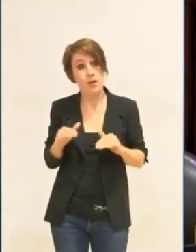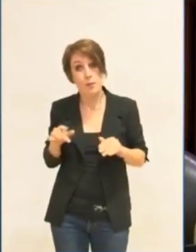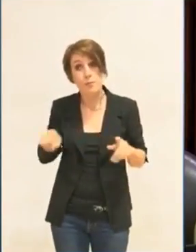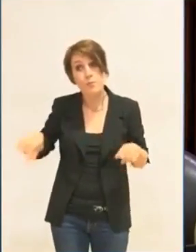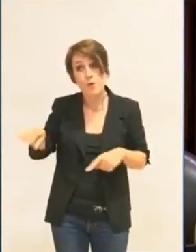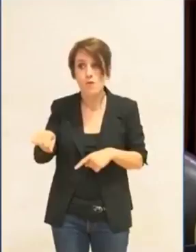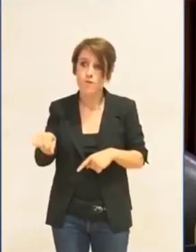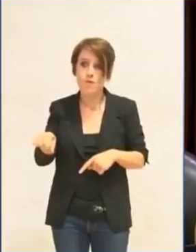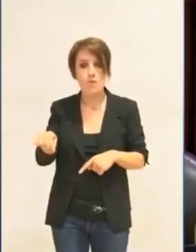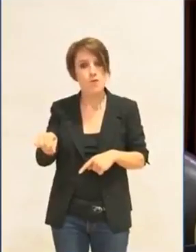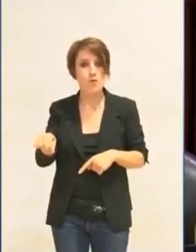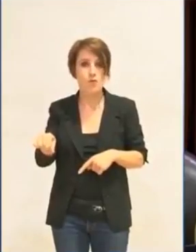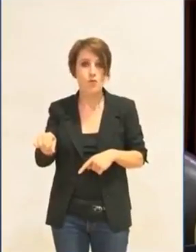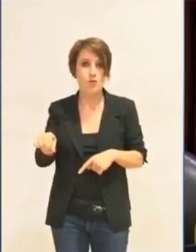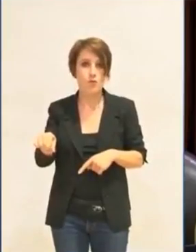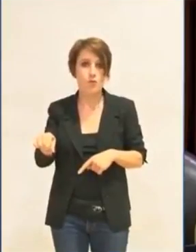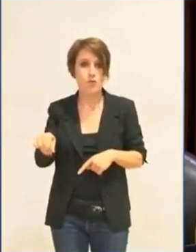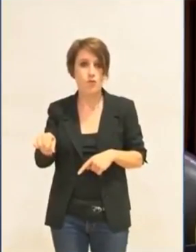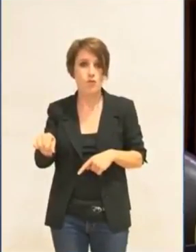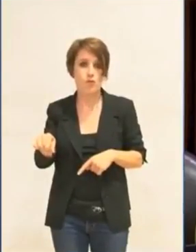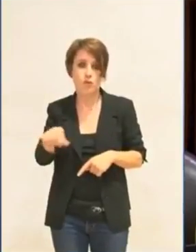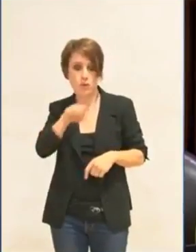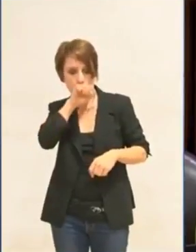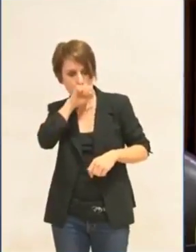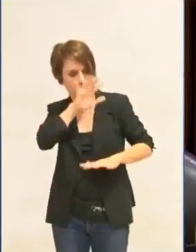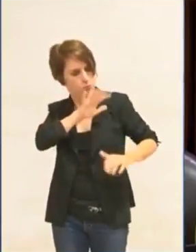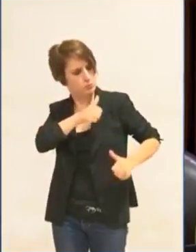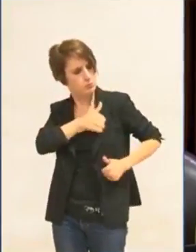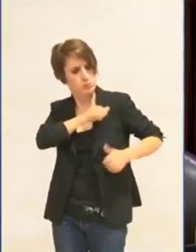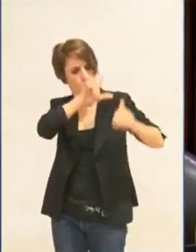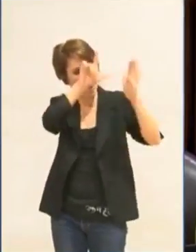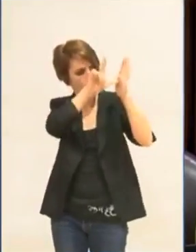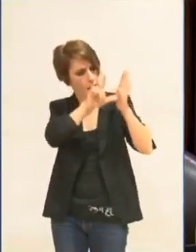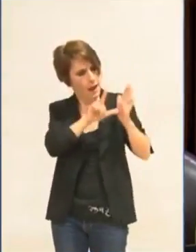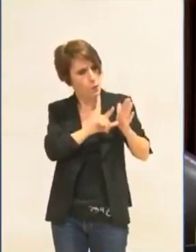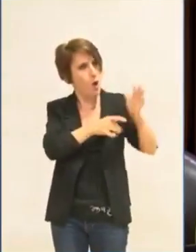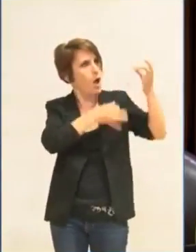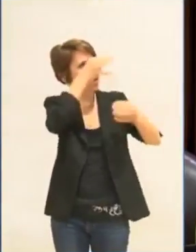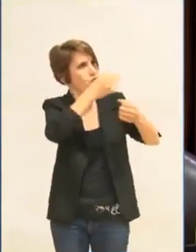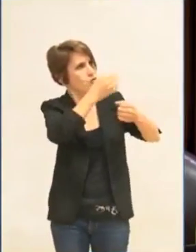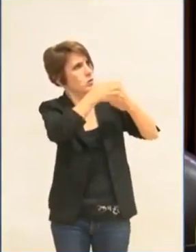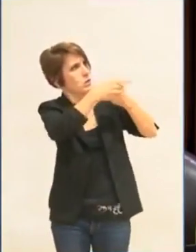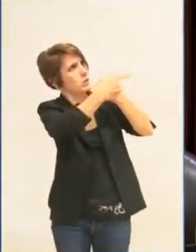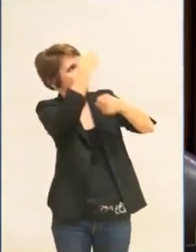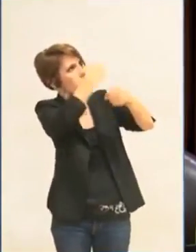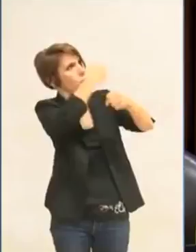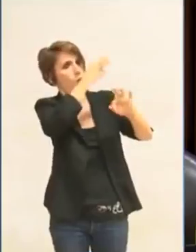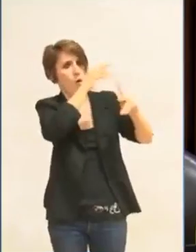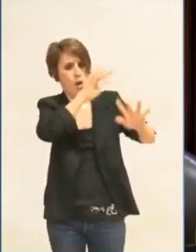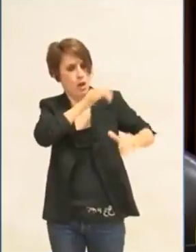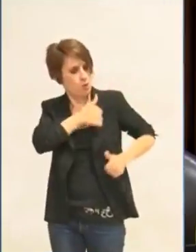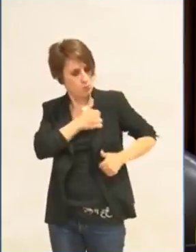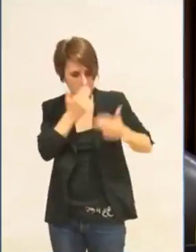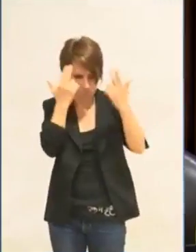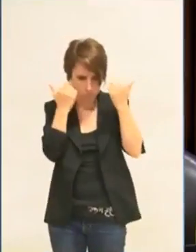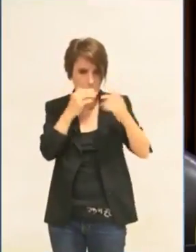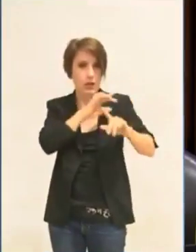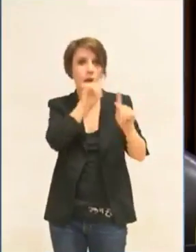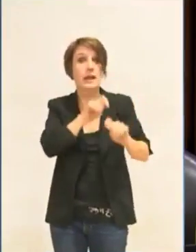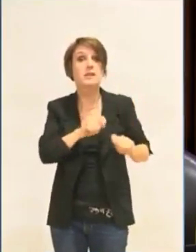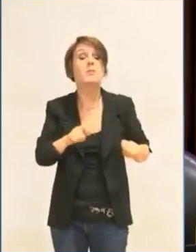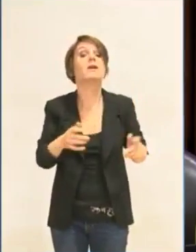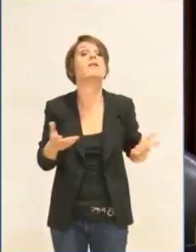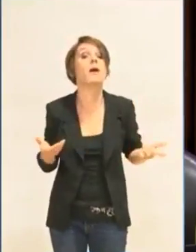vos interventions, très clairs sur le fait que vous respectez à la lettre celle-ci, pour faire en sorte que la